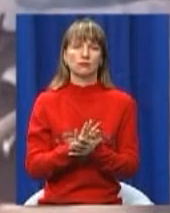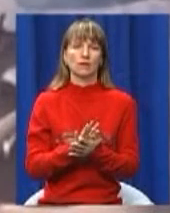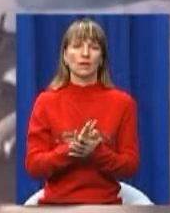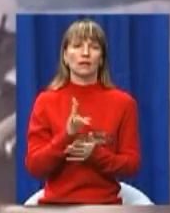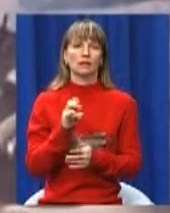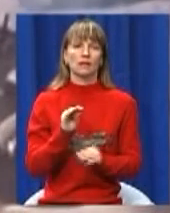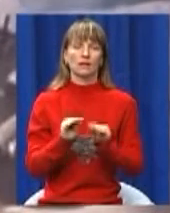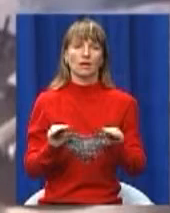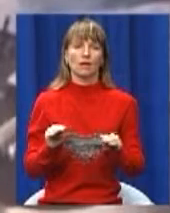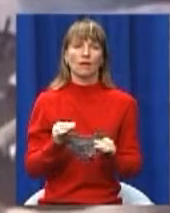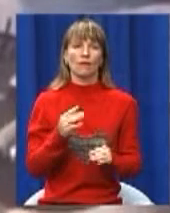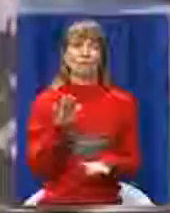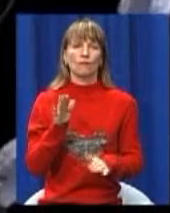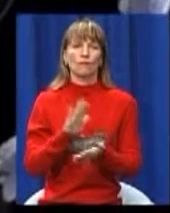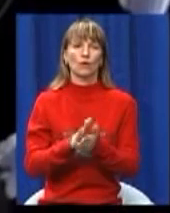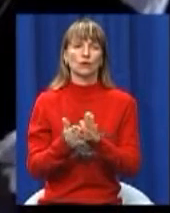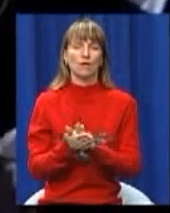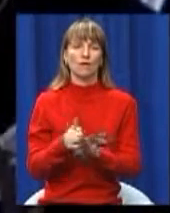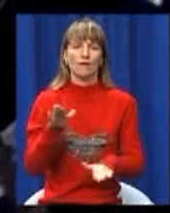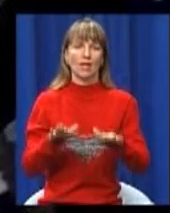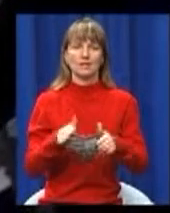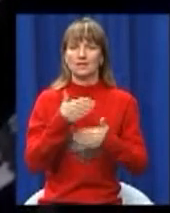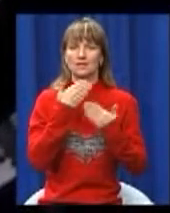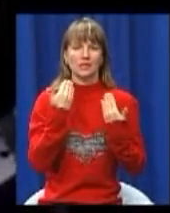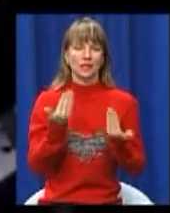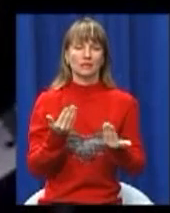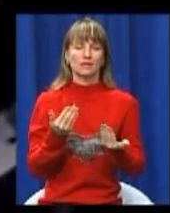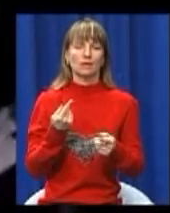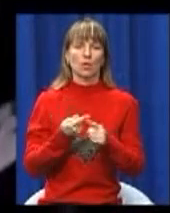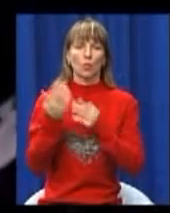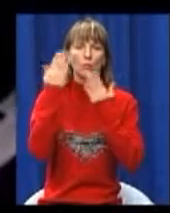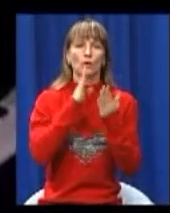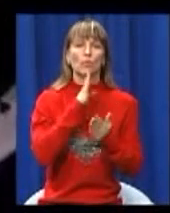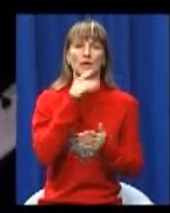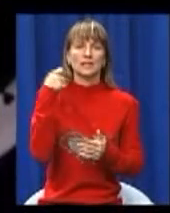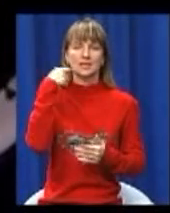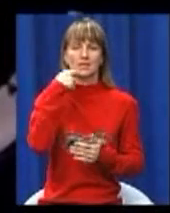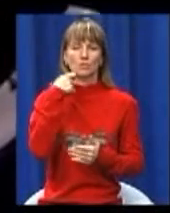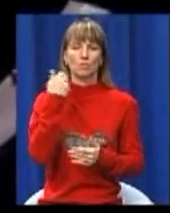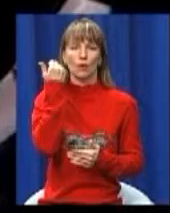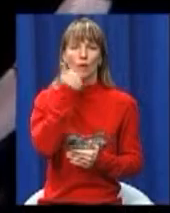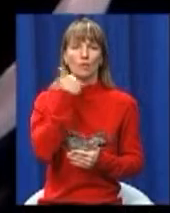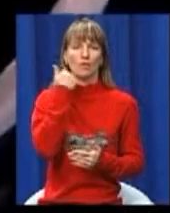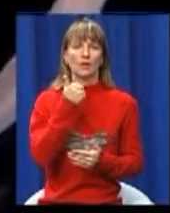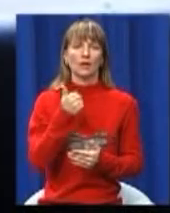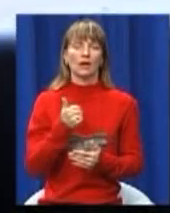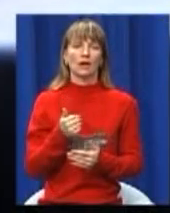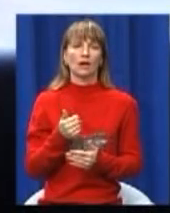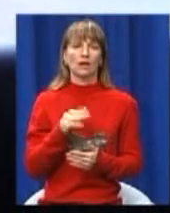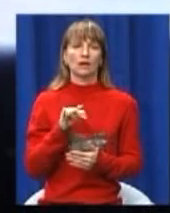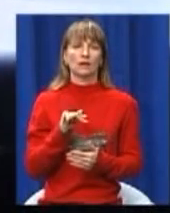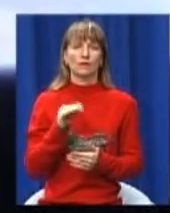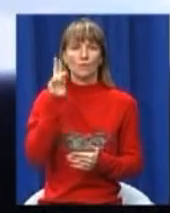і в умовах невагомості фізичне навантаження практично відсутнє. Вмиватися вранці, чистити зуби, голитися, справляти фізіологічну